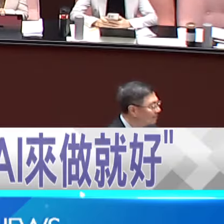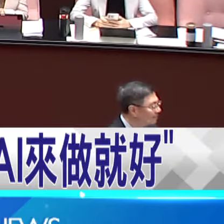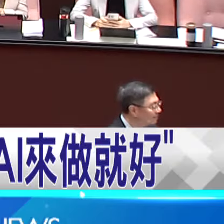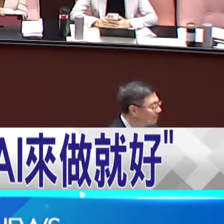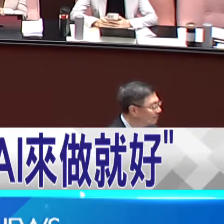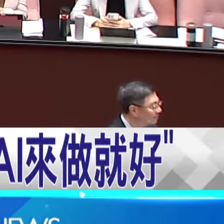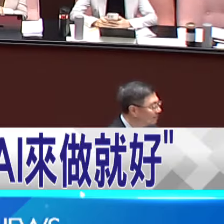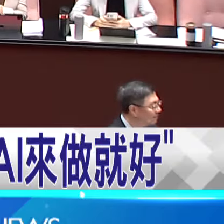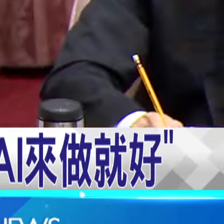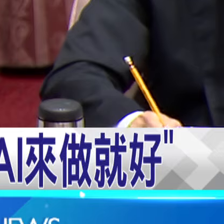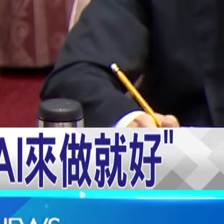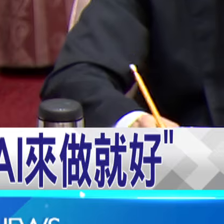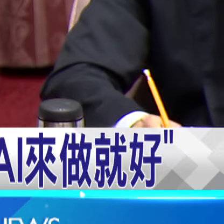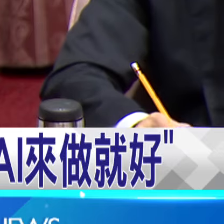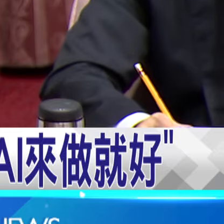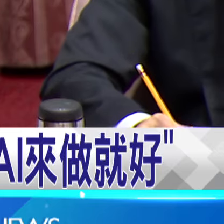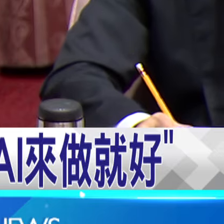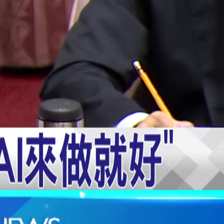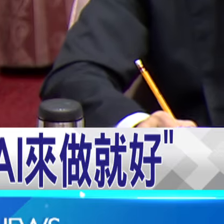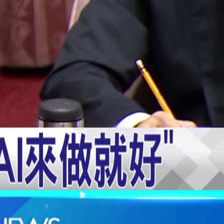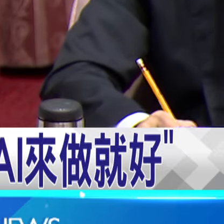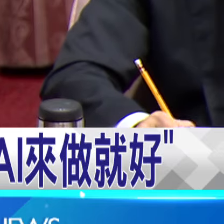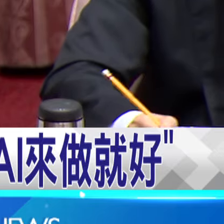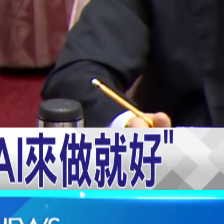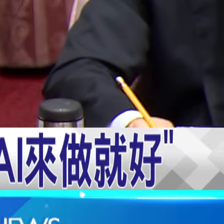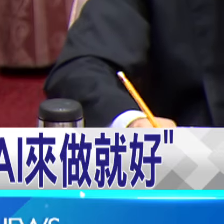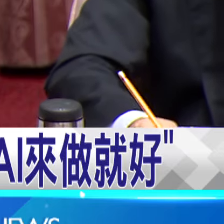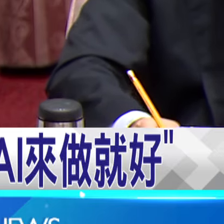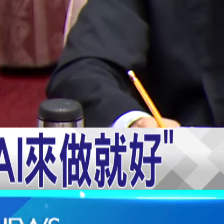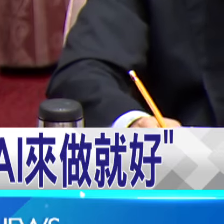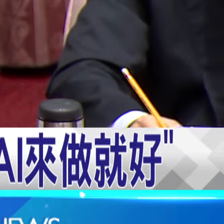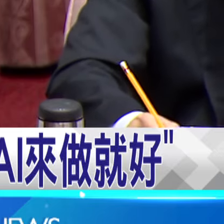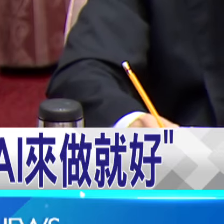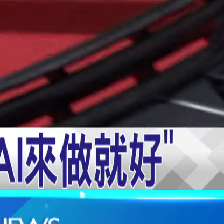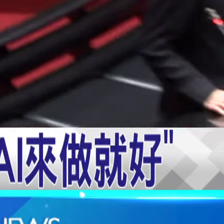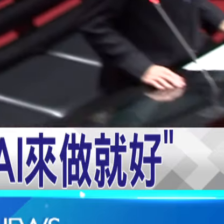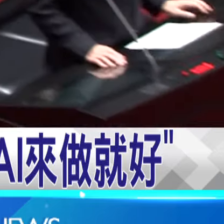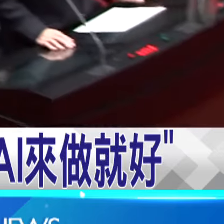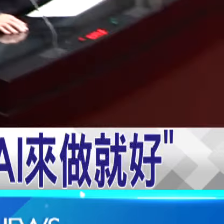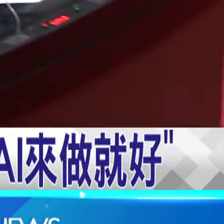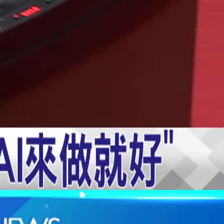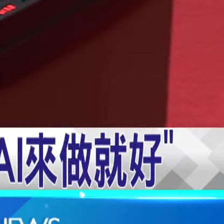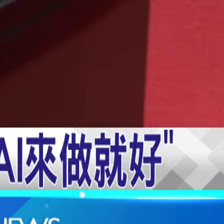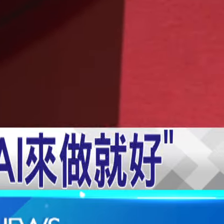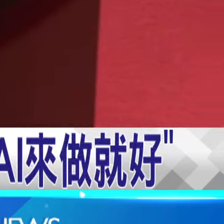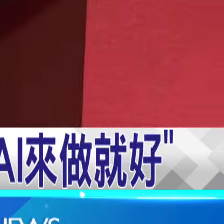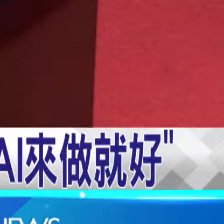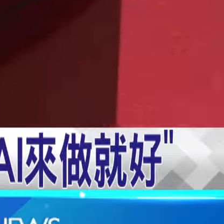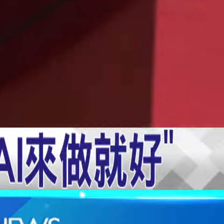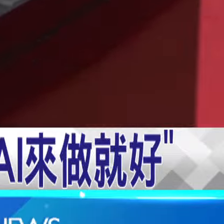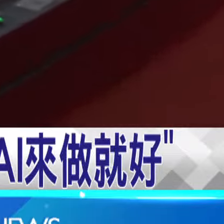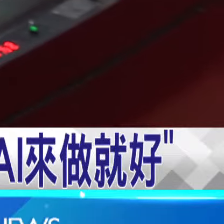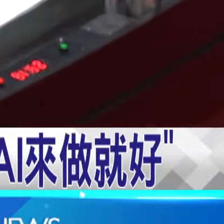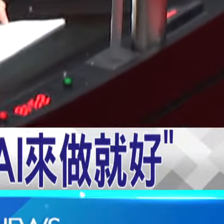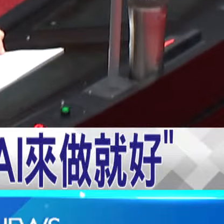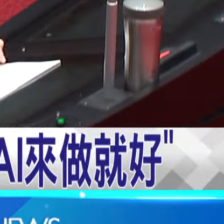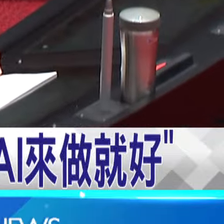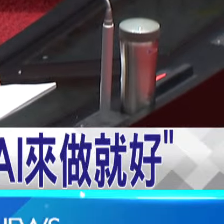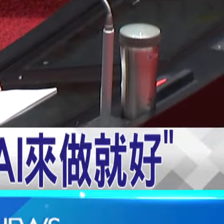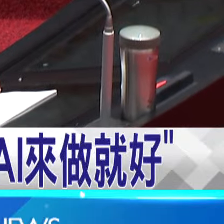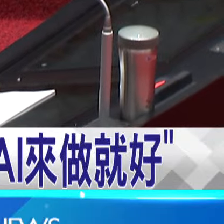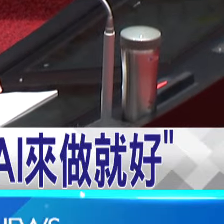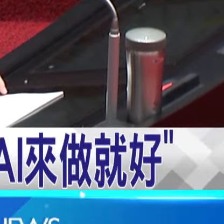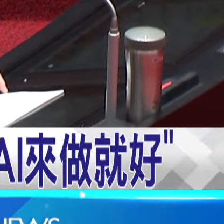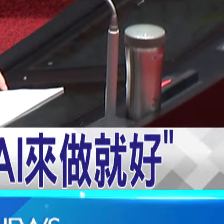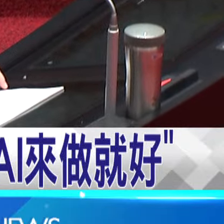轰核能自走炮的经长郭智辉尴尬盯台上，似乎犹豫要不要走上前，但就算上了台也没解释空间，因为挨骂